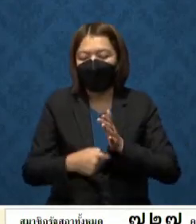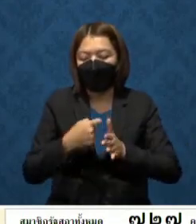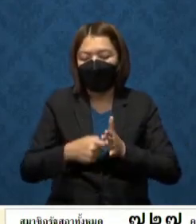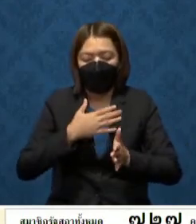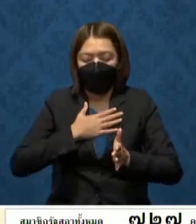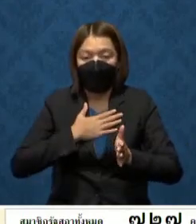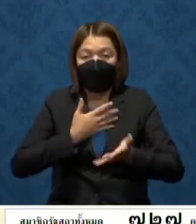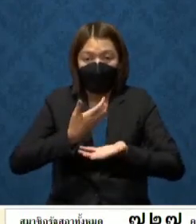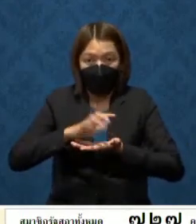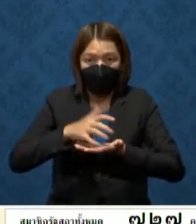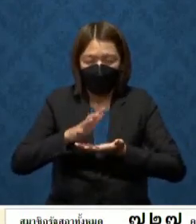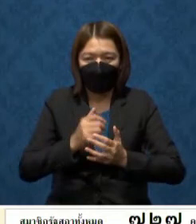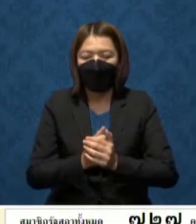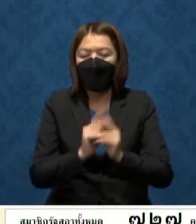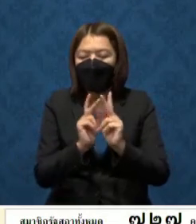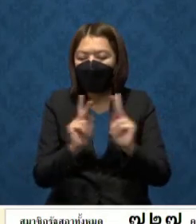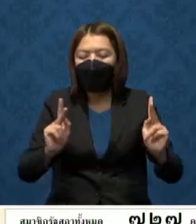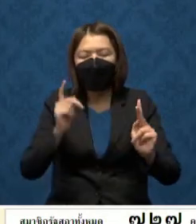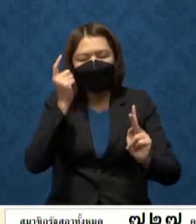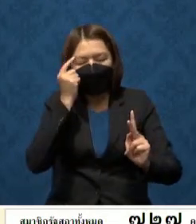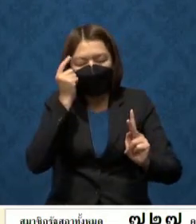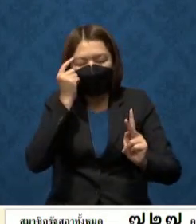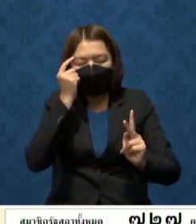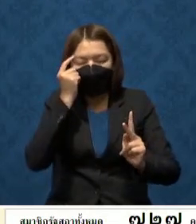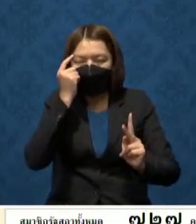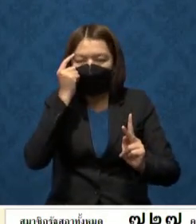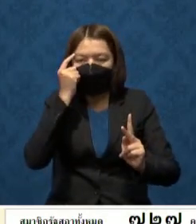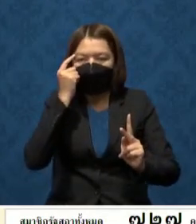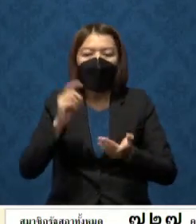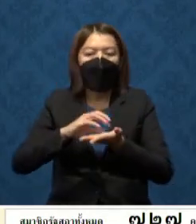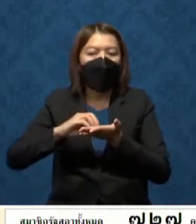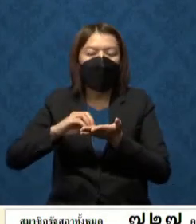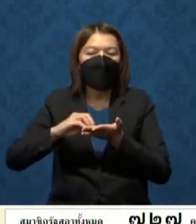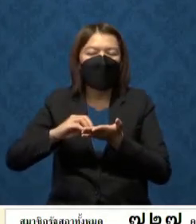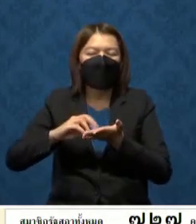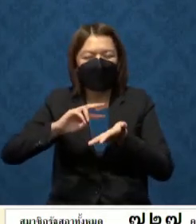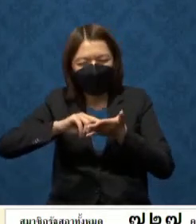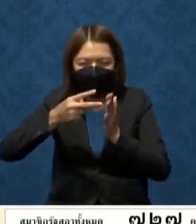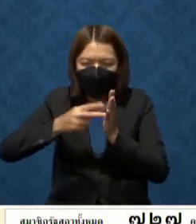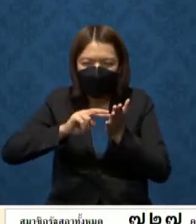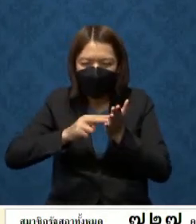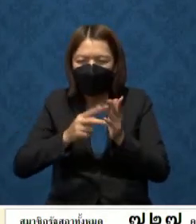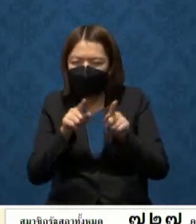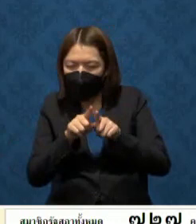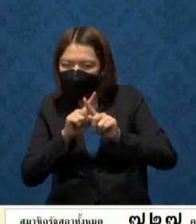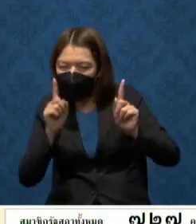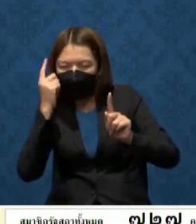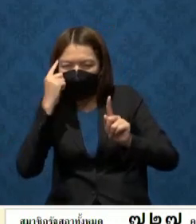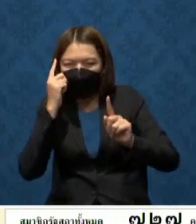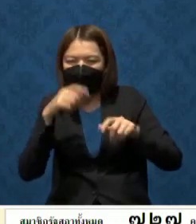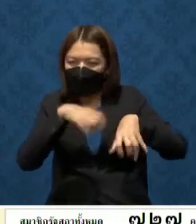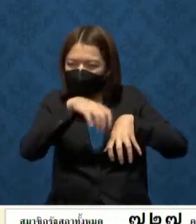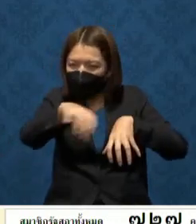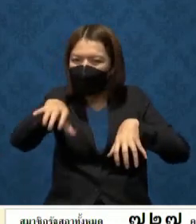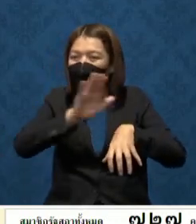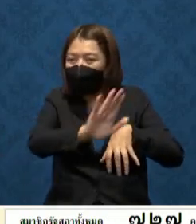ทผมได้กราบเรีนกัมรการจเห็ว่าเพื่ตัดประเด็นปARONหาในการตีความทอาจจะเหมือนหอต่างกันระหวงหน่อยงานต